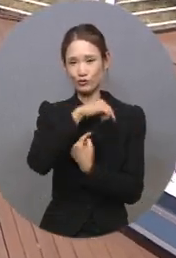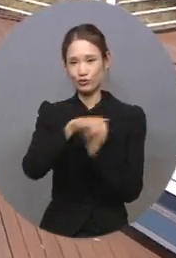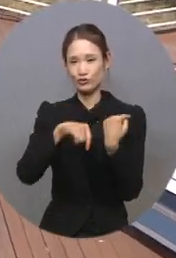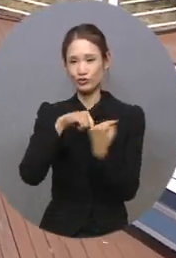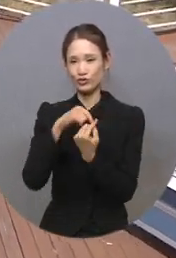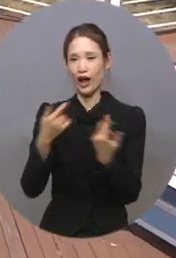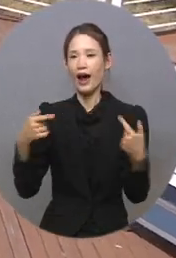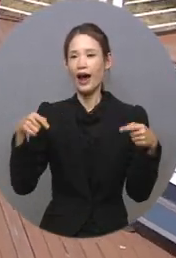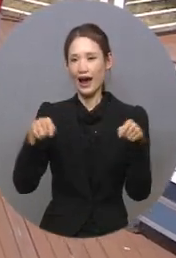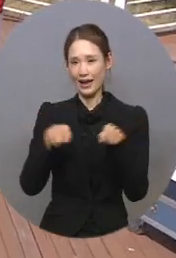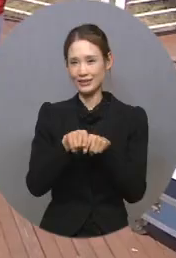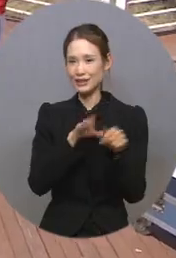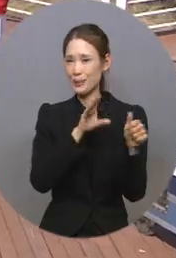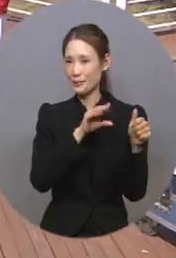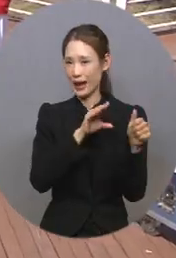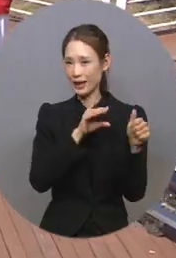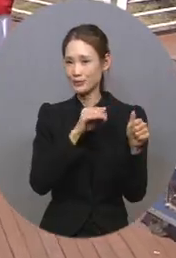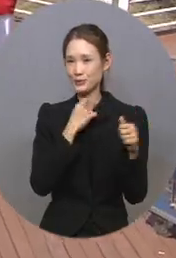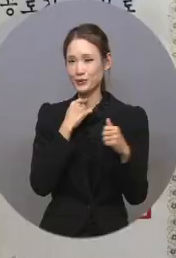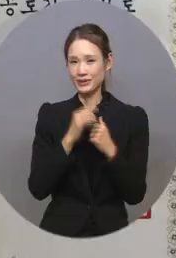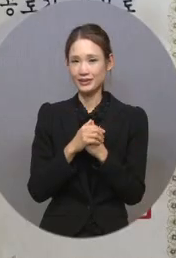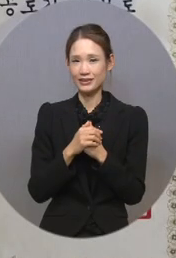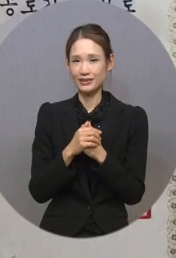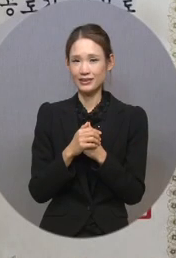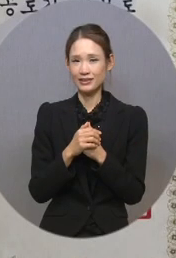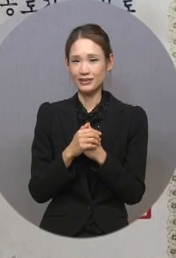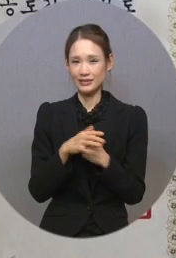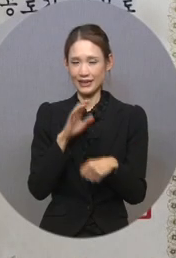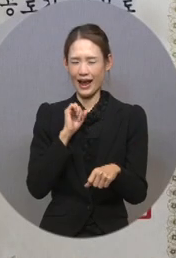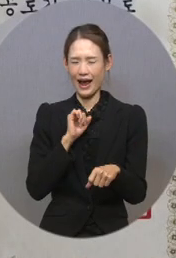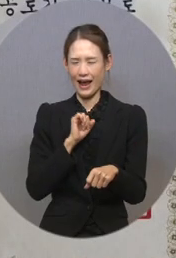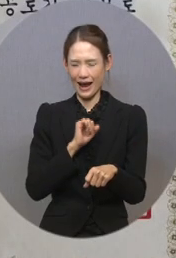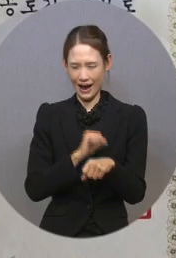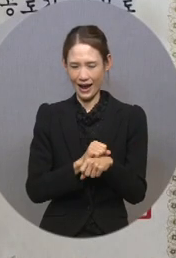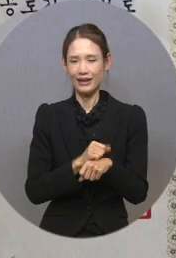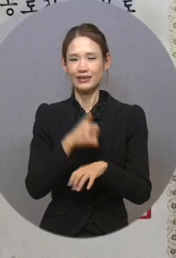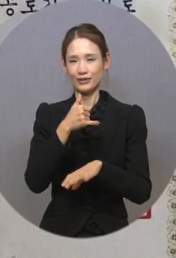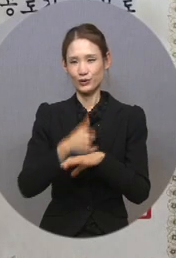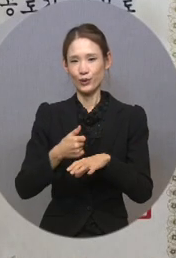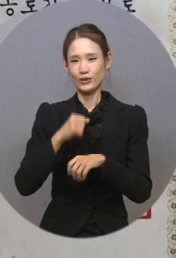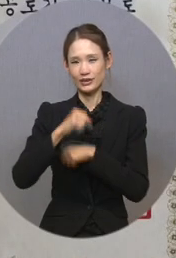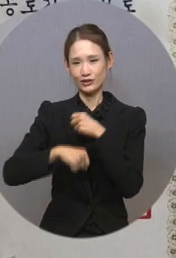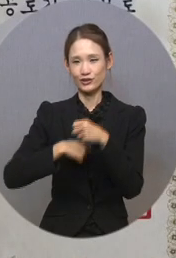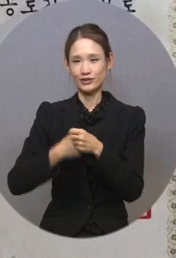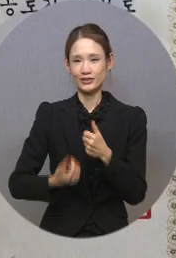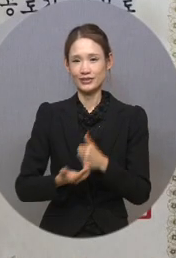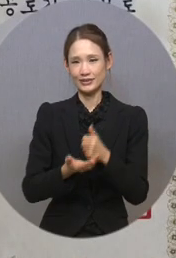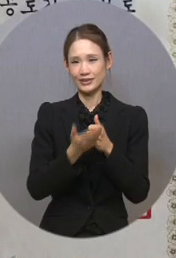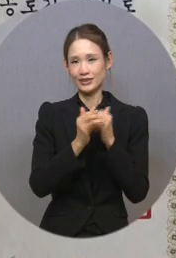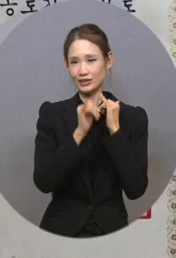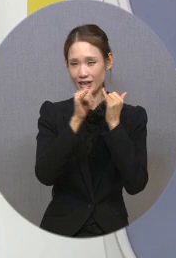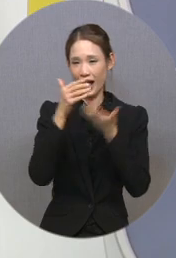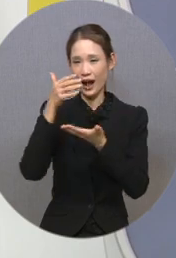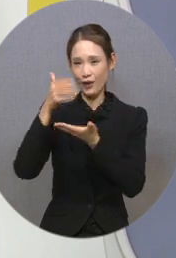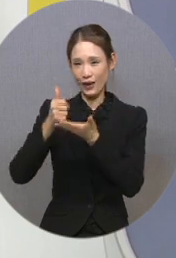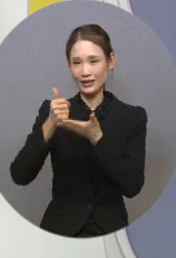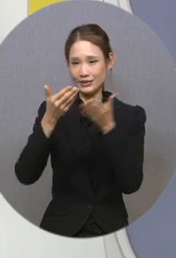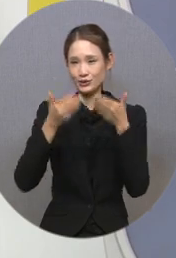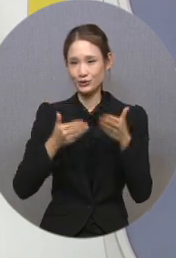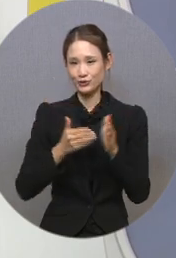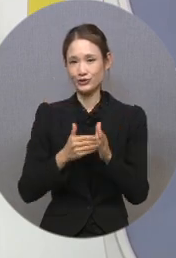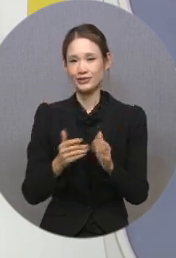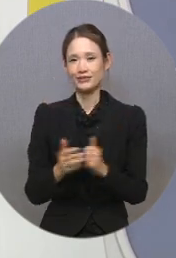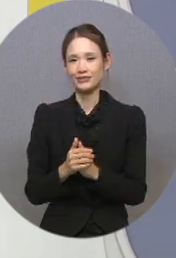남도장터가 같이 우리가 방송을 했었잖아요. 네, 그래서 네. 잘했다고 농림축산식품부 장관님께서 상